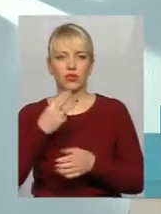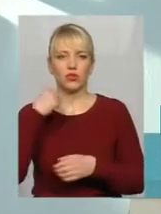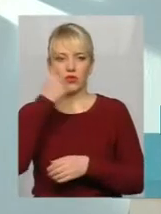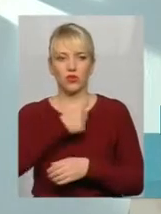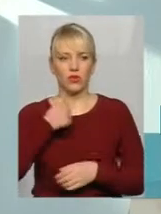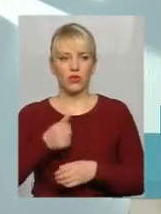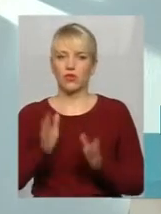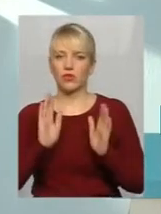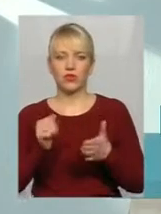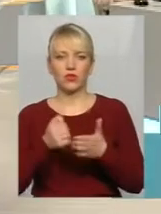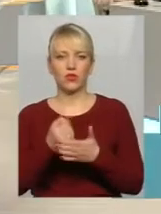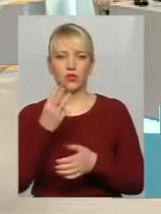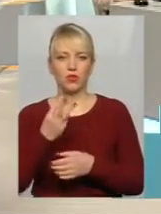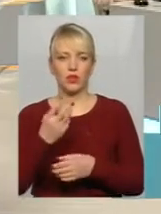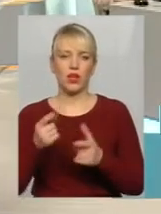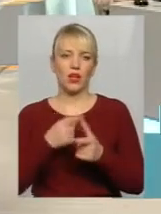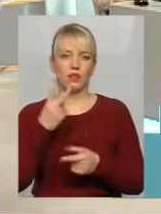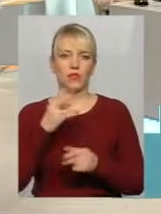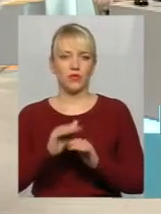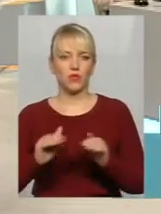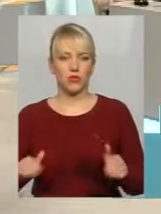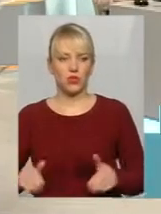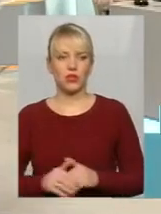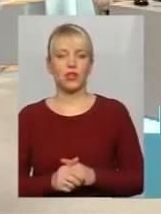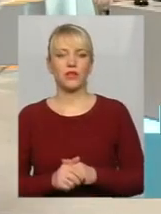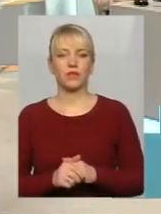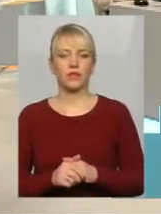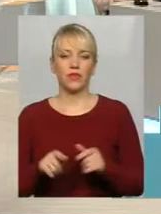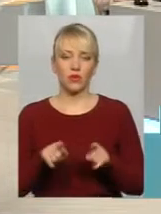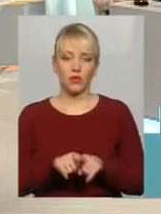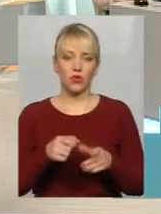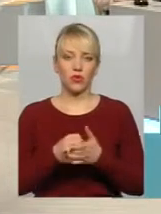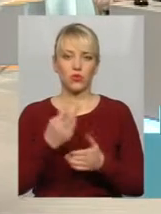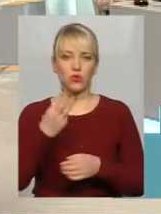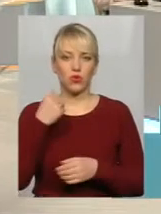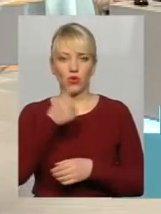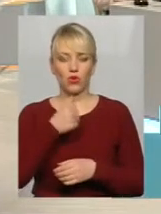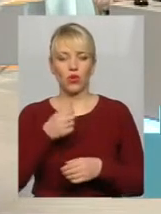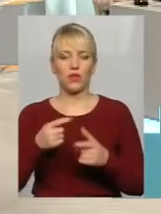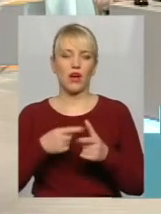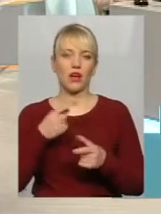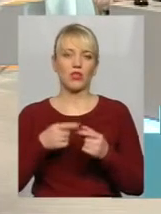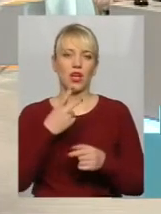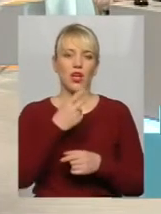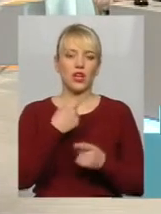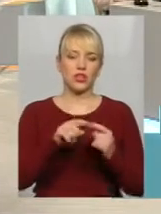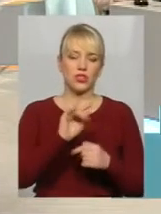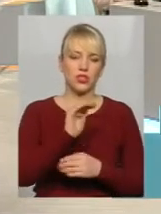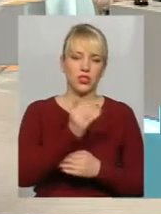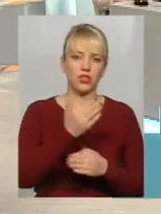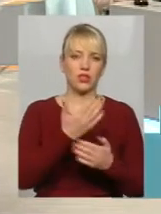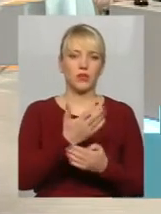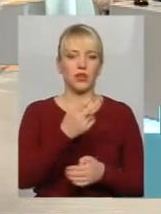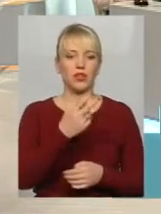Тільки до 3? До 3, двоє дітей. Також до 3, чи може бути дитина там одна до 3, інша там до 5 чи до